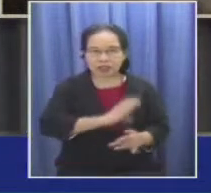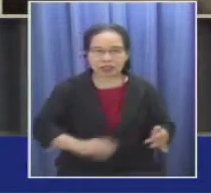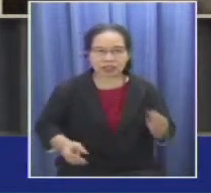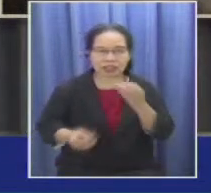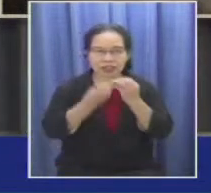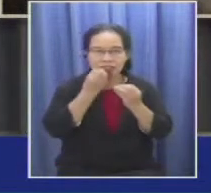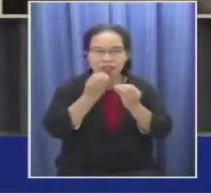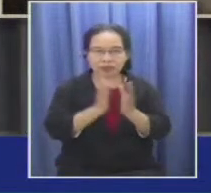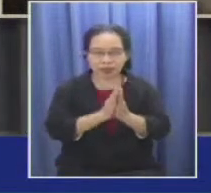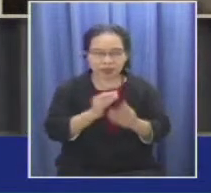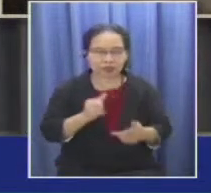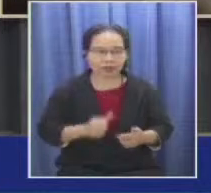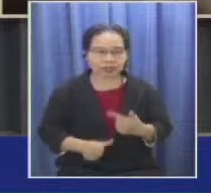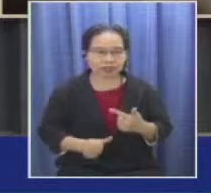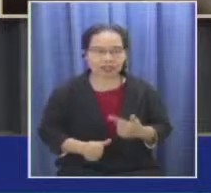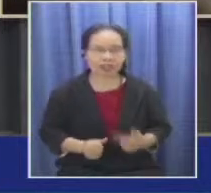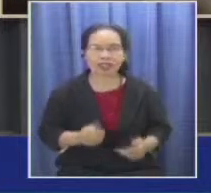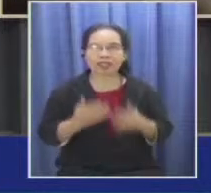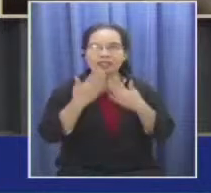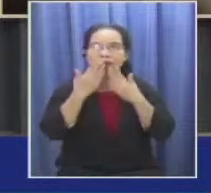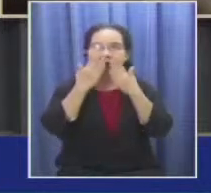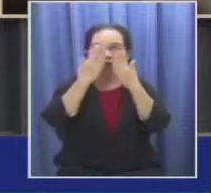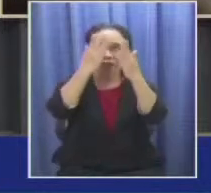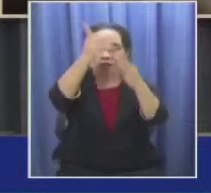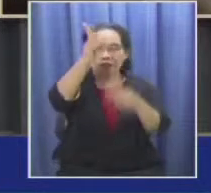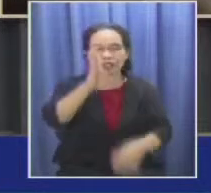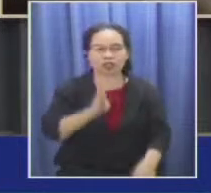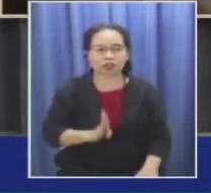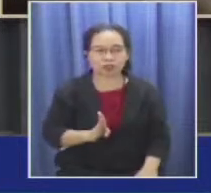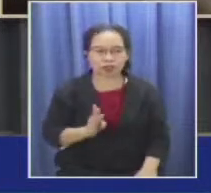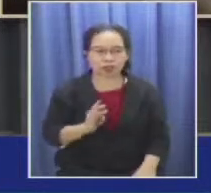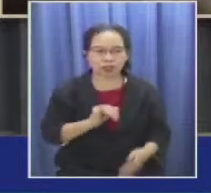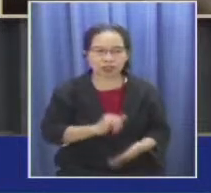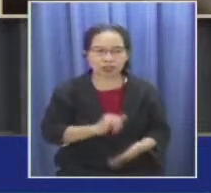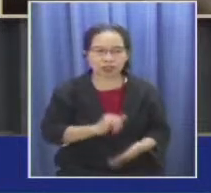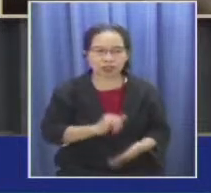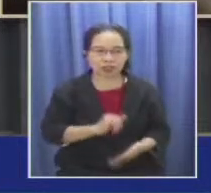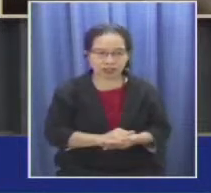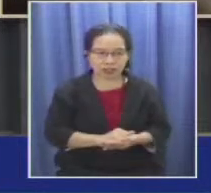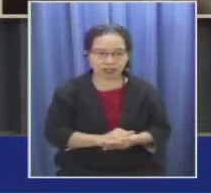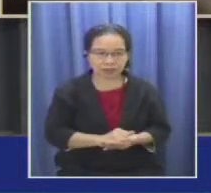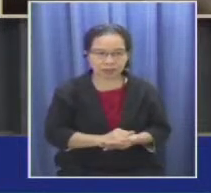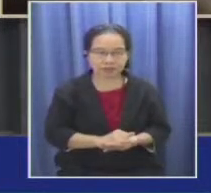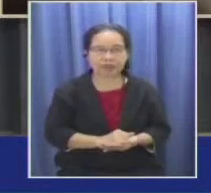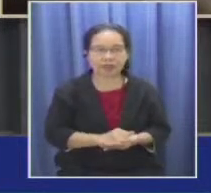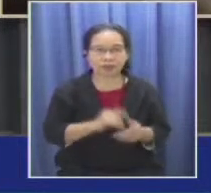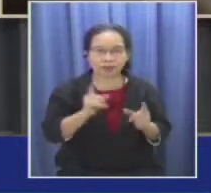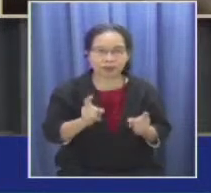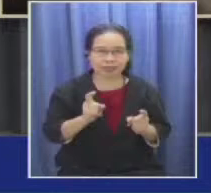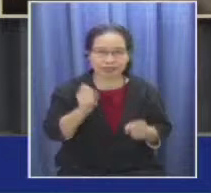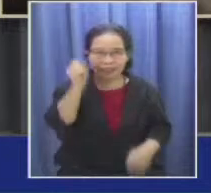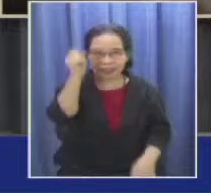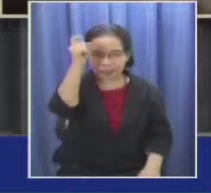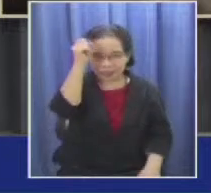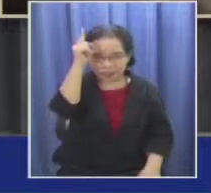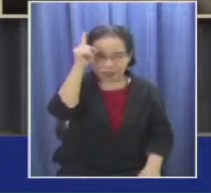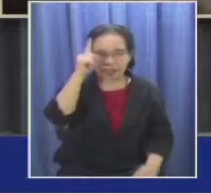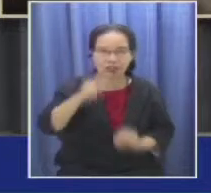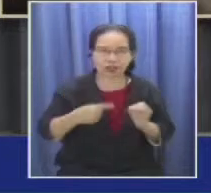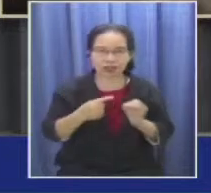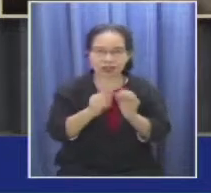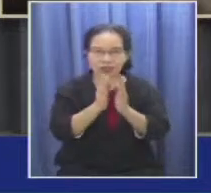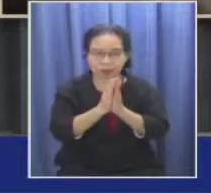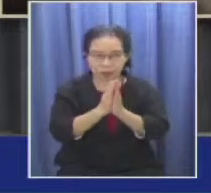ye bosom mpae a we Nyankopon hyira so asuafoɔ no ansa na wɔn mo bedidie no mo bɔ mpae